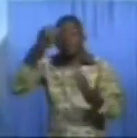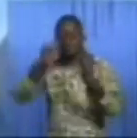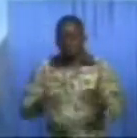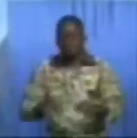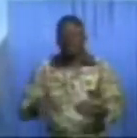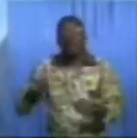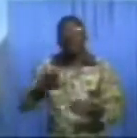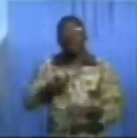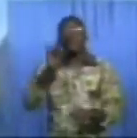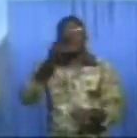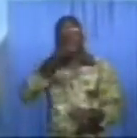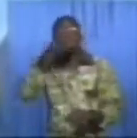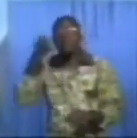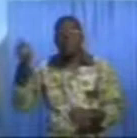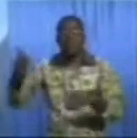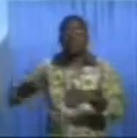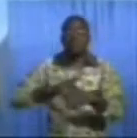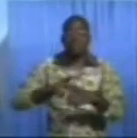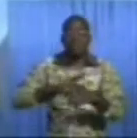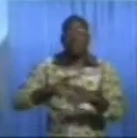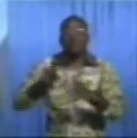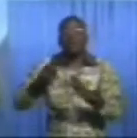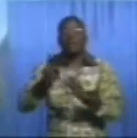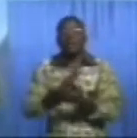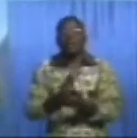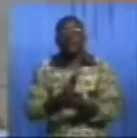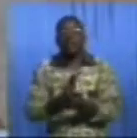en tirer comme meilleure pratique. Kadi Sanogo.